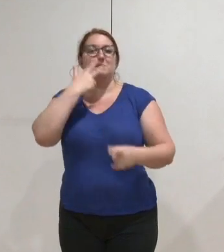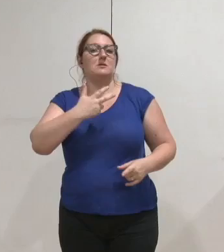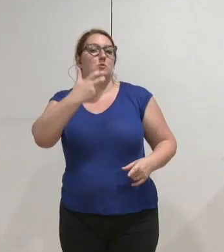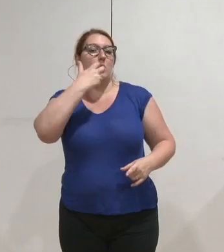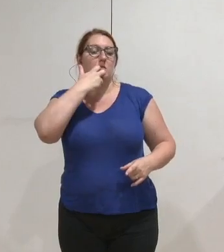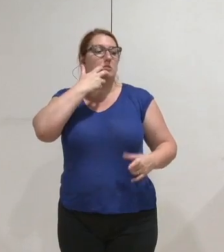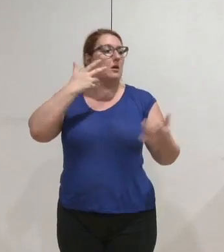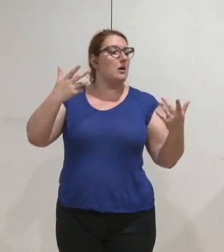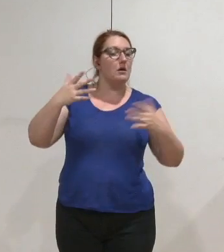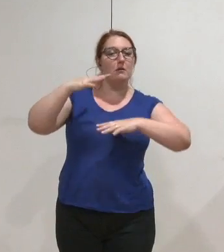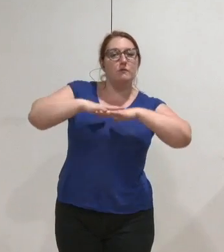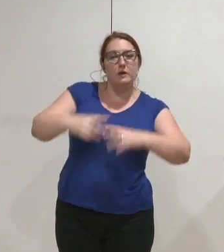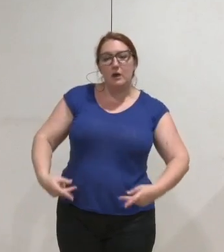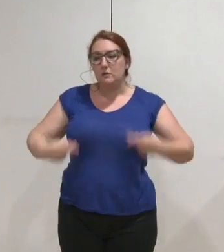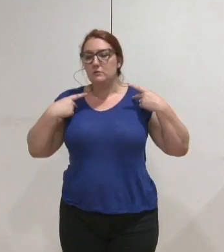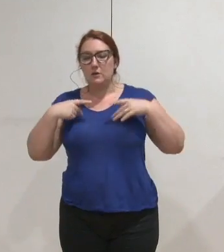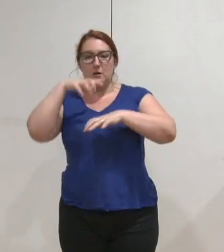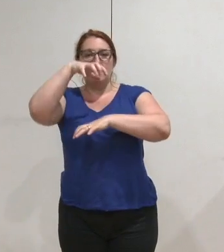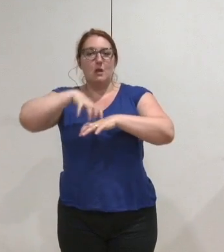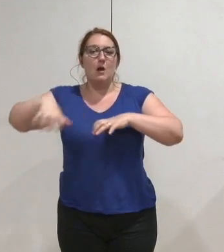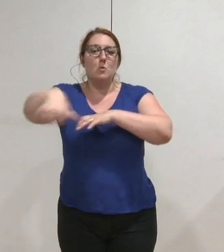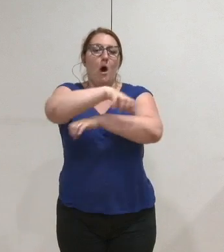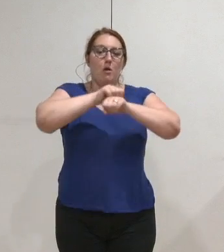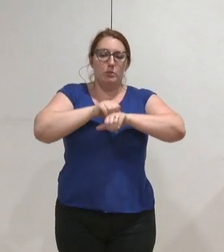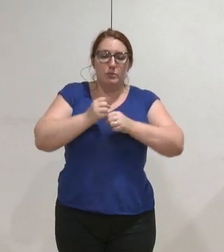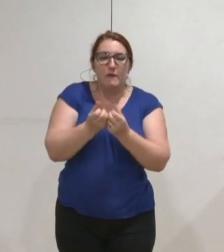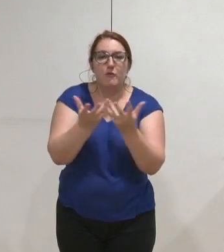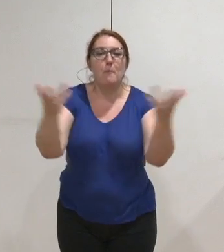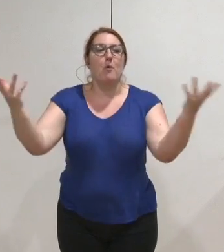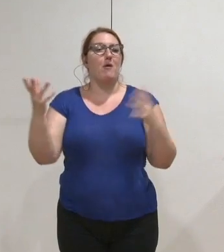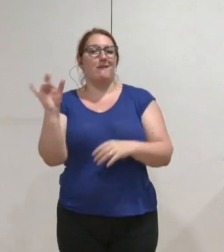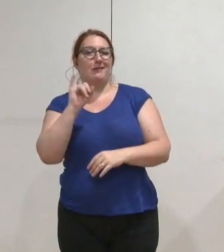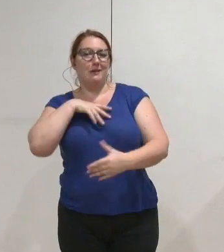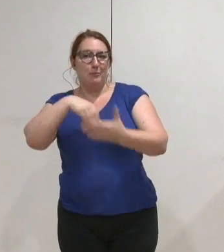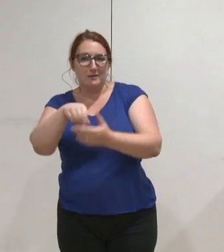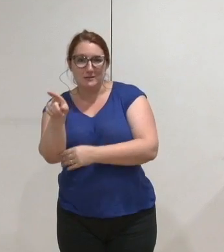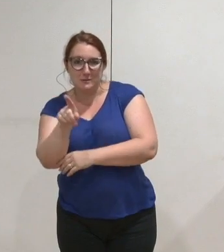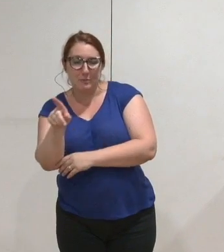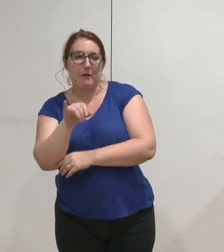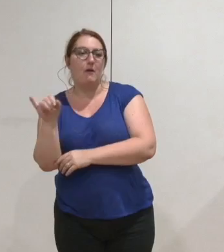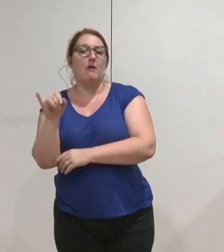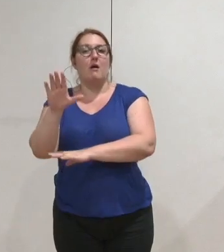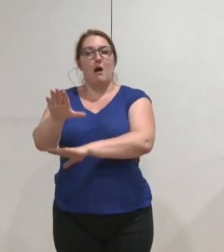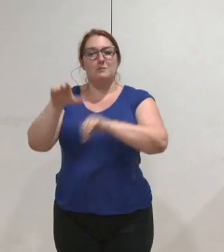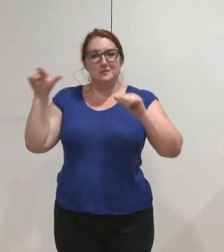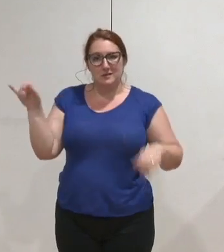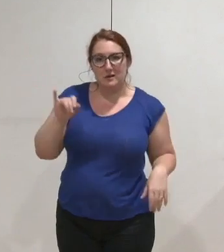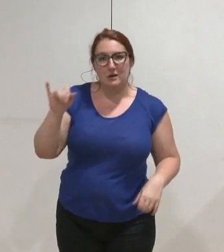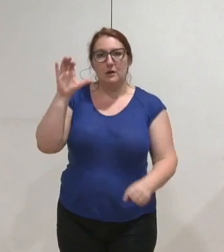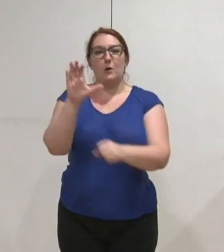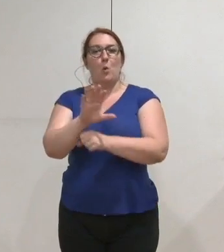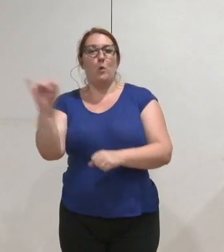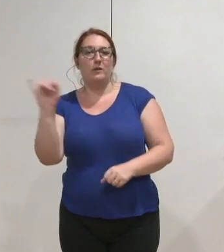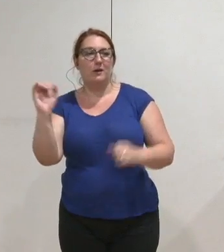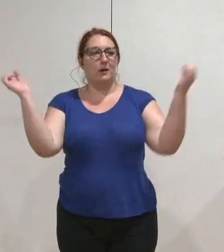la vie des quartiers du développement des territoires qui ne prend pas part au vote qui s'abstient frond national qui vote contre